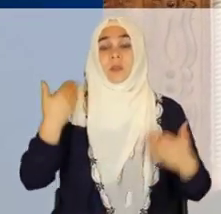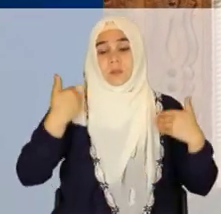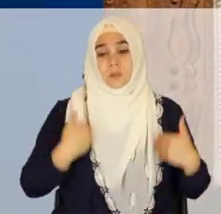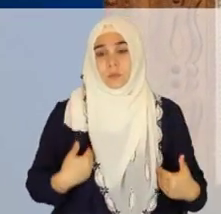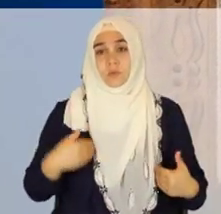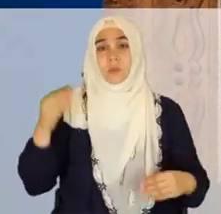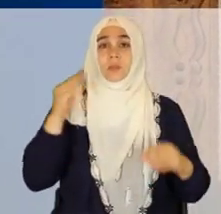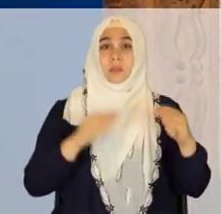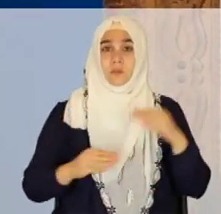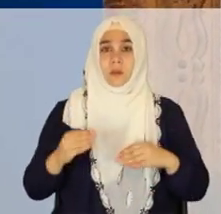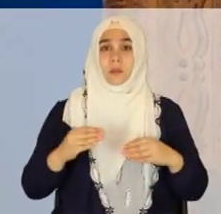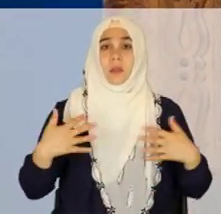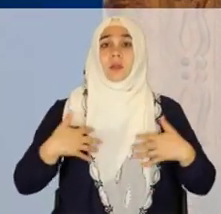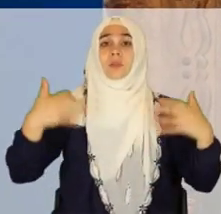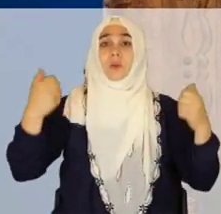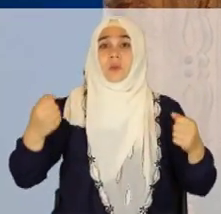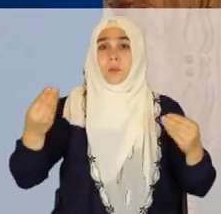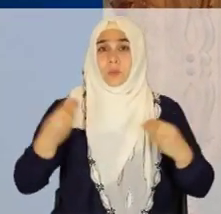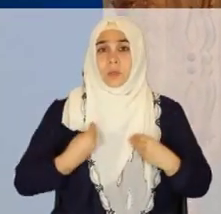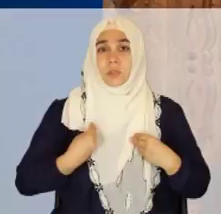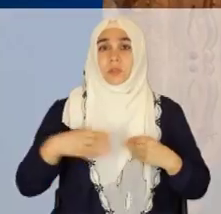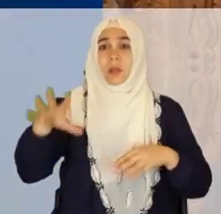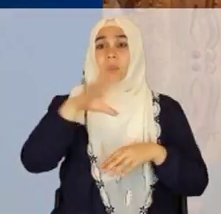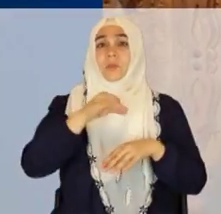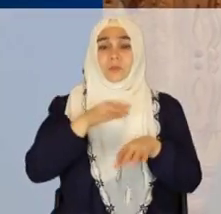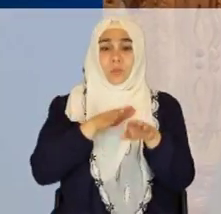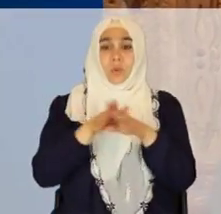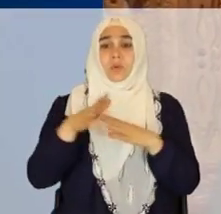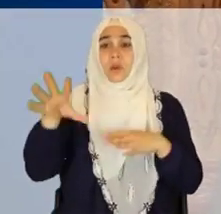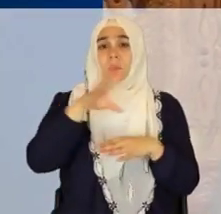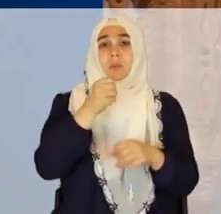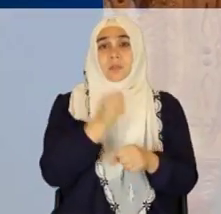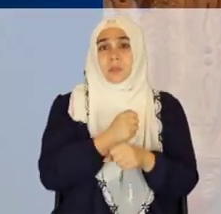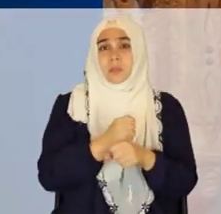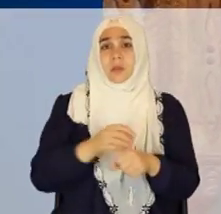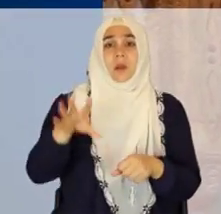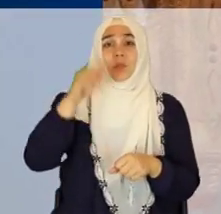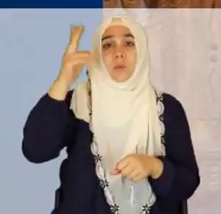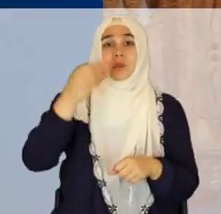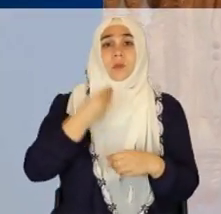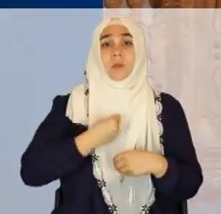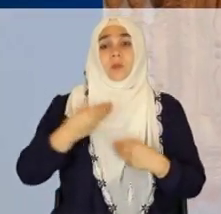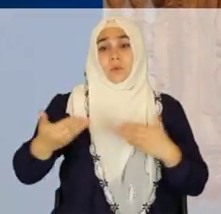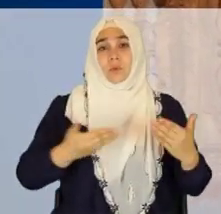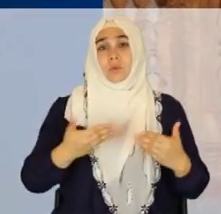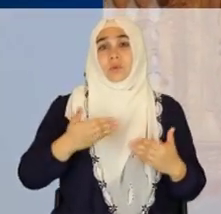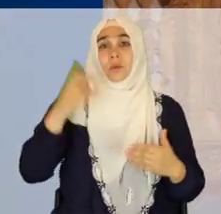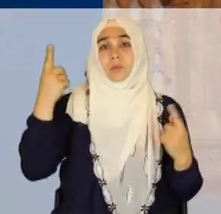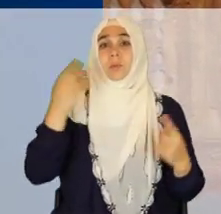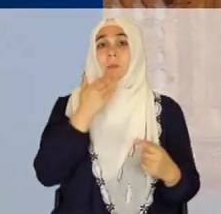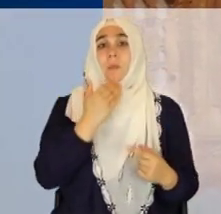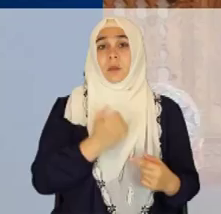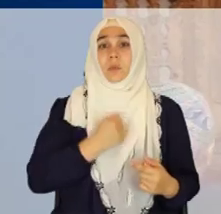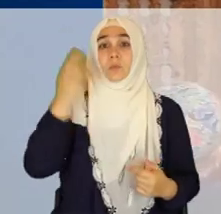Cismimizin yaratışı, sağlığını verişi, azalarımızın tola töküs koyuşu, bana şimdi bir halatı yürüyüşü, katta büyük